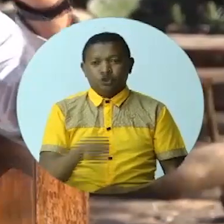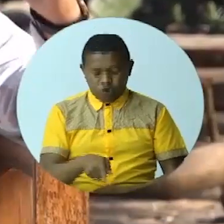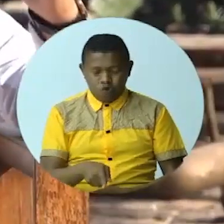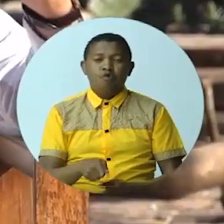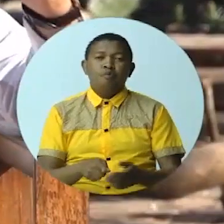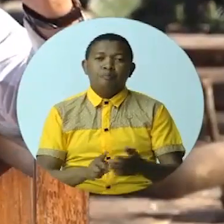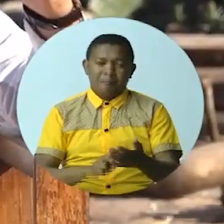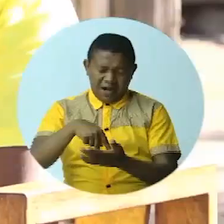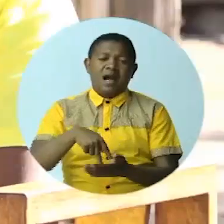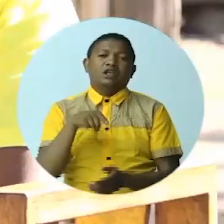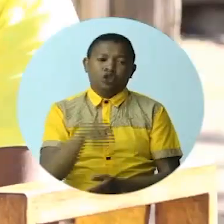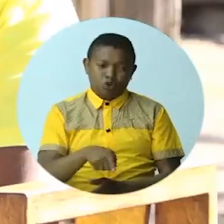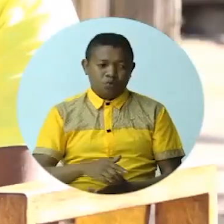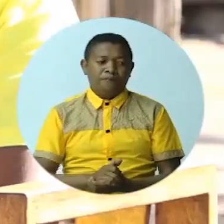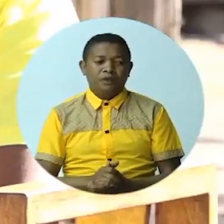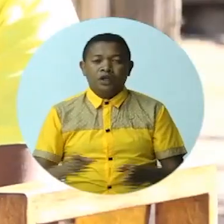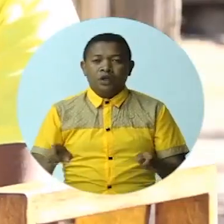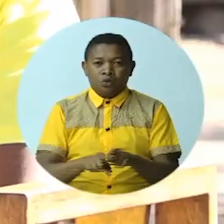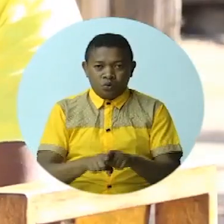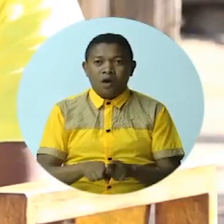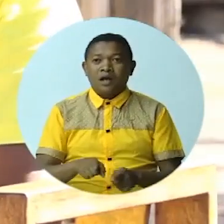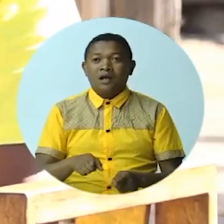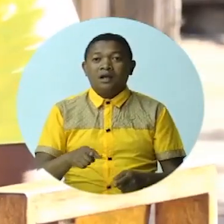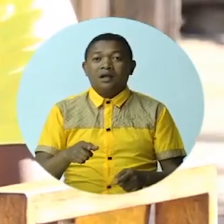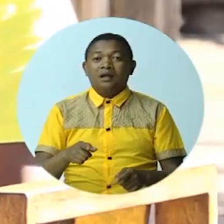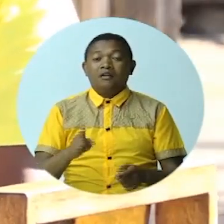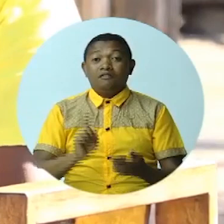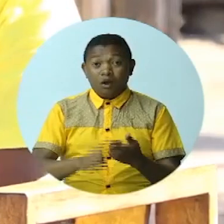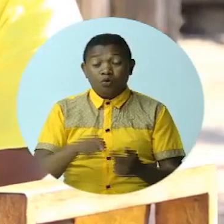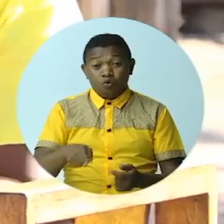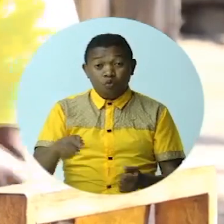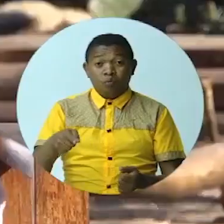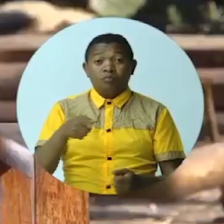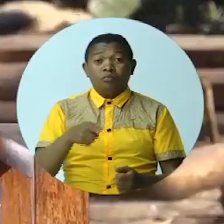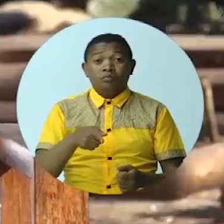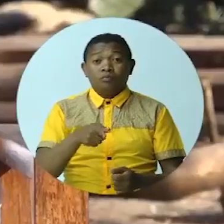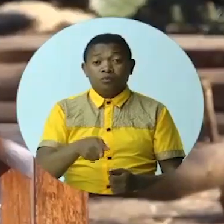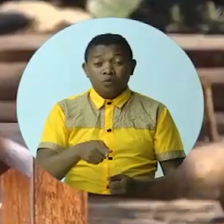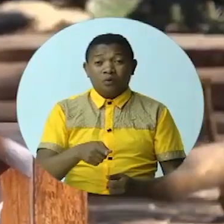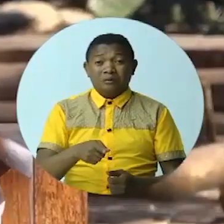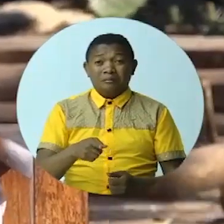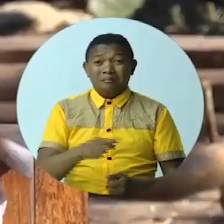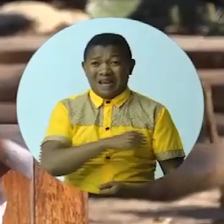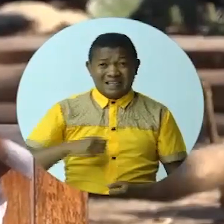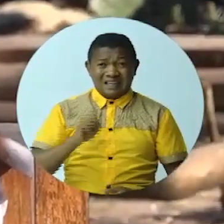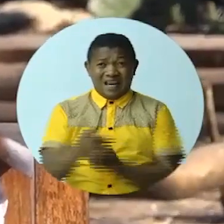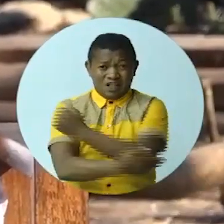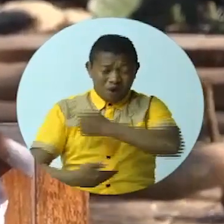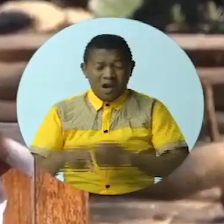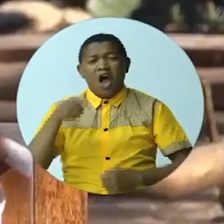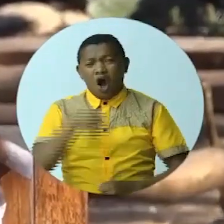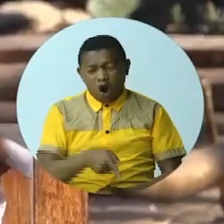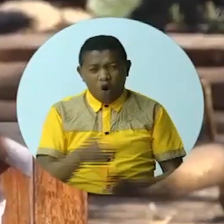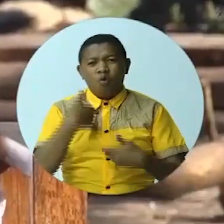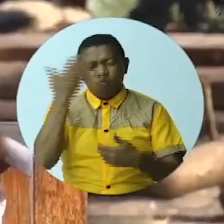apetraka mandavataona, hoentina hitsaboana ary hoentina indrindra indrindra ahafahantsika mandresy